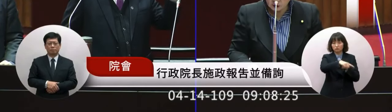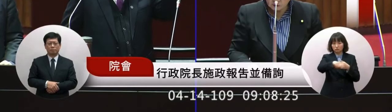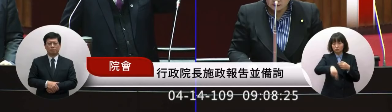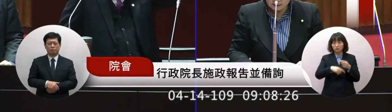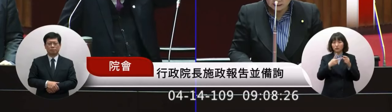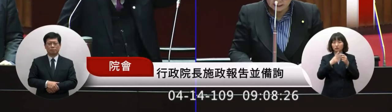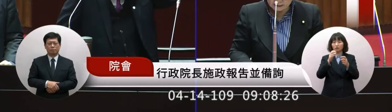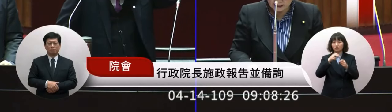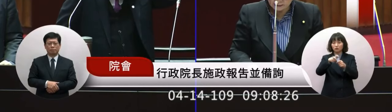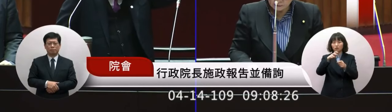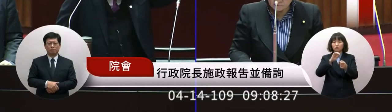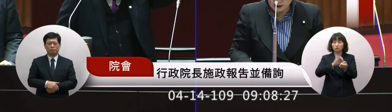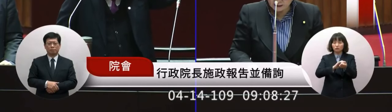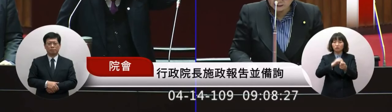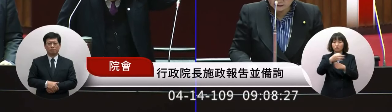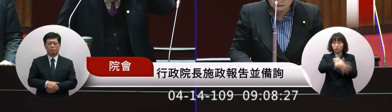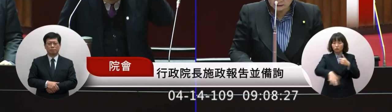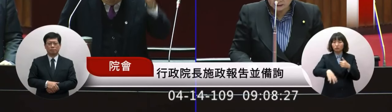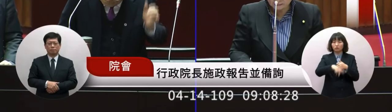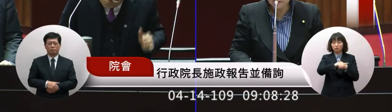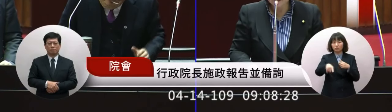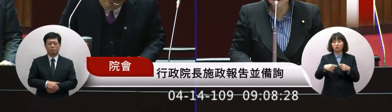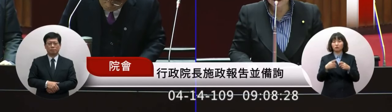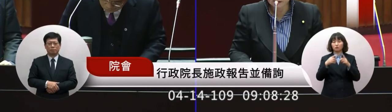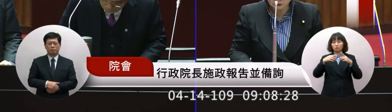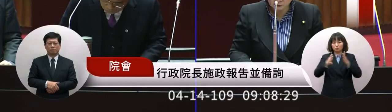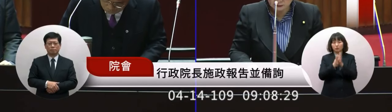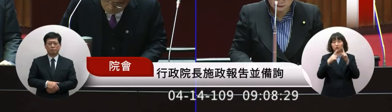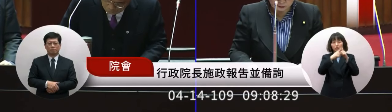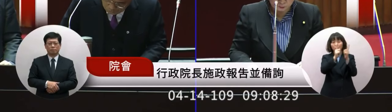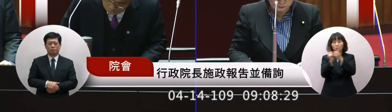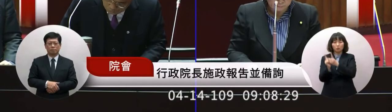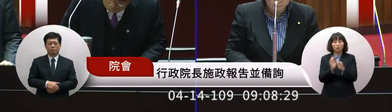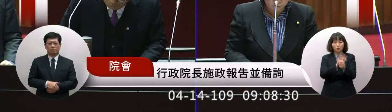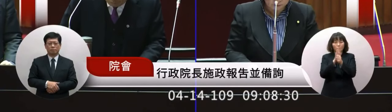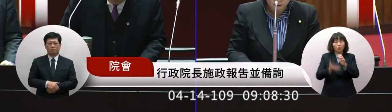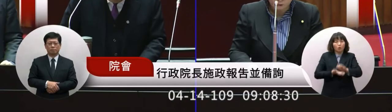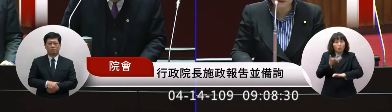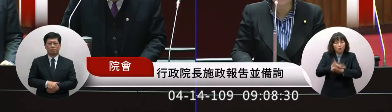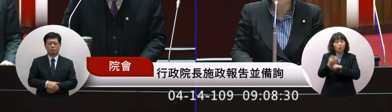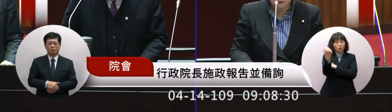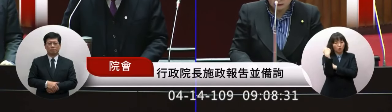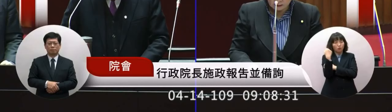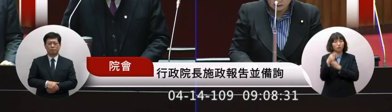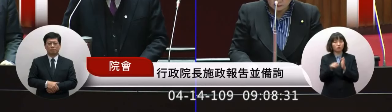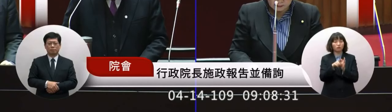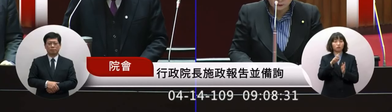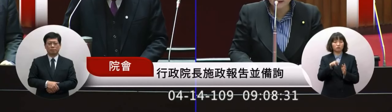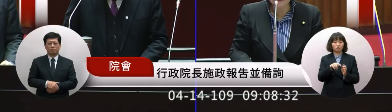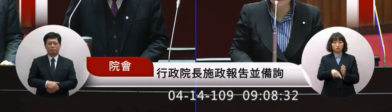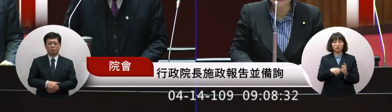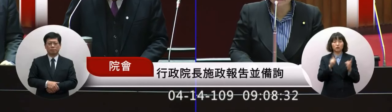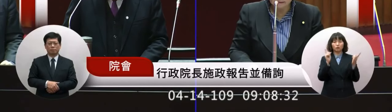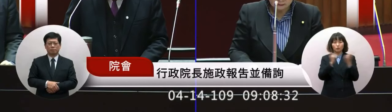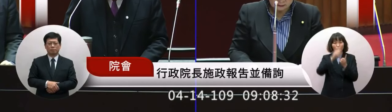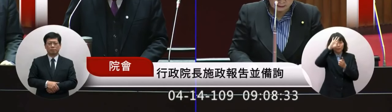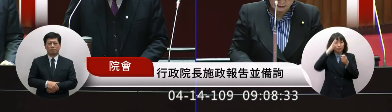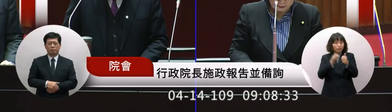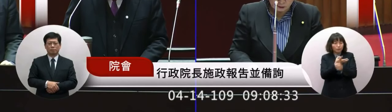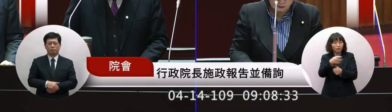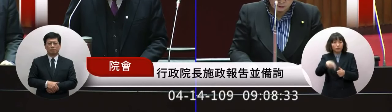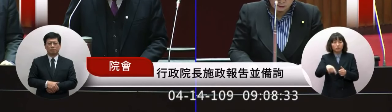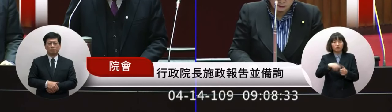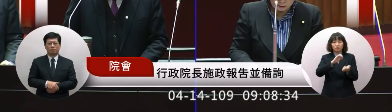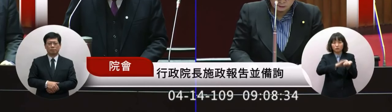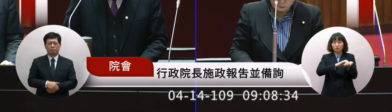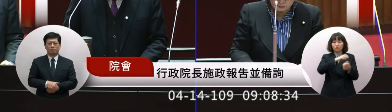疗机构，他站在防疫的第一线，全心全力的努力付出的同时，面对疫情，医疗